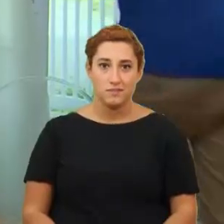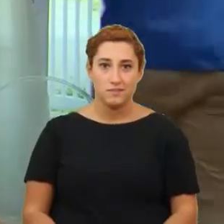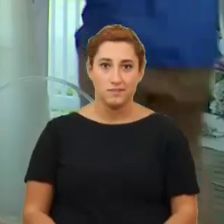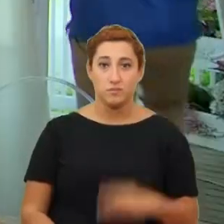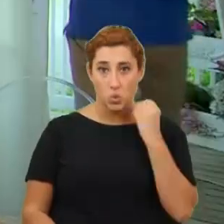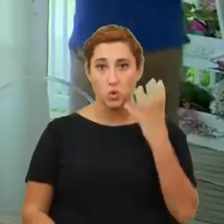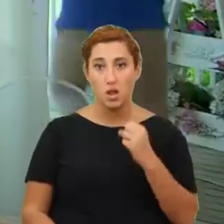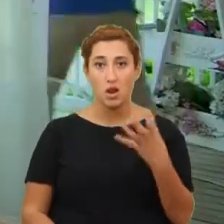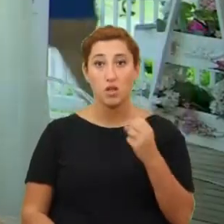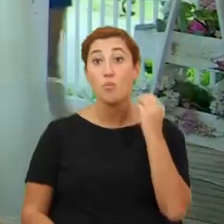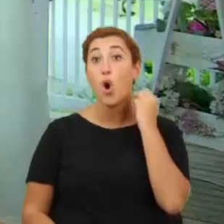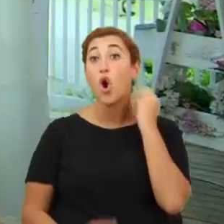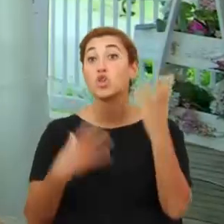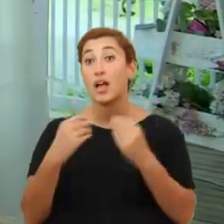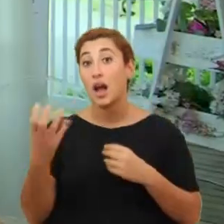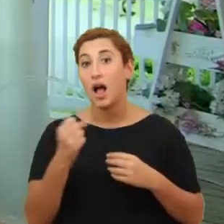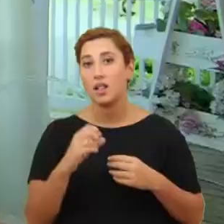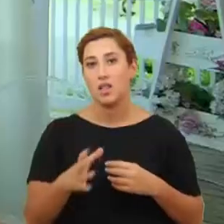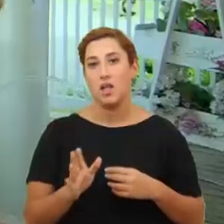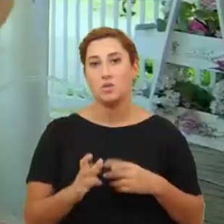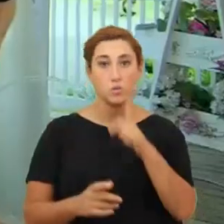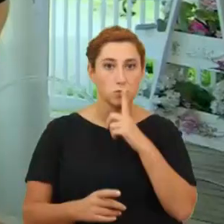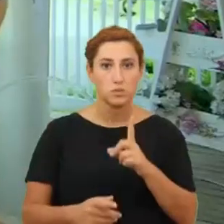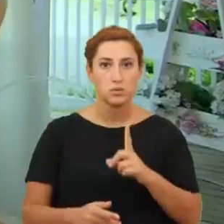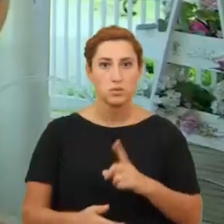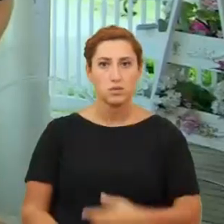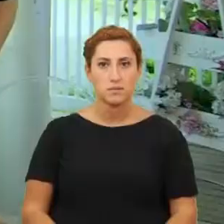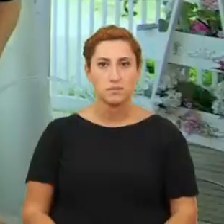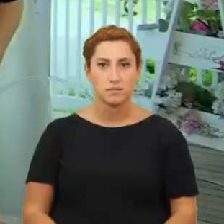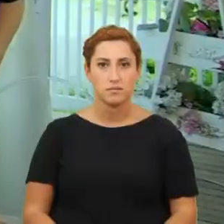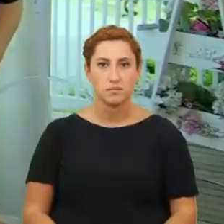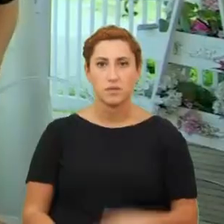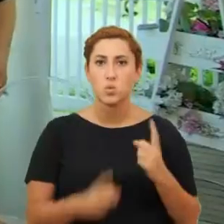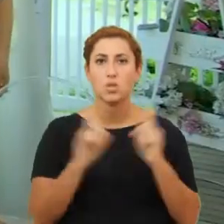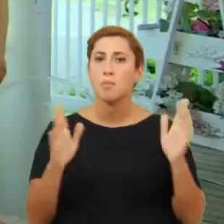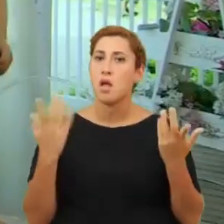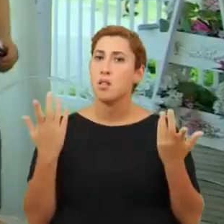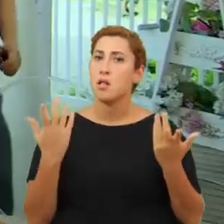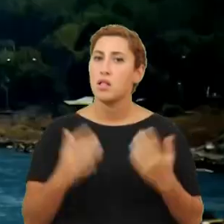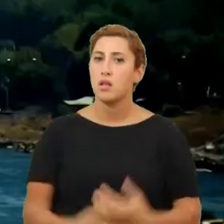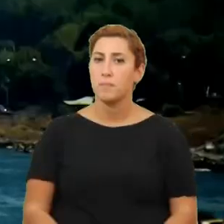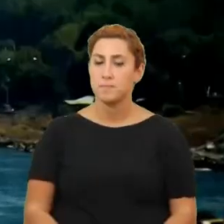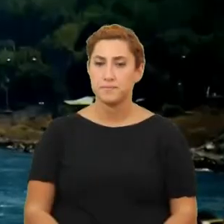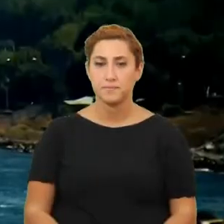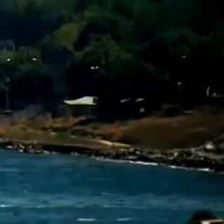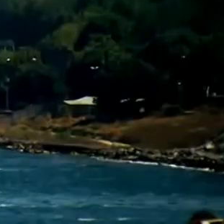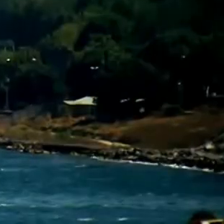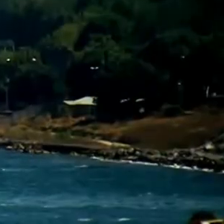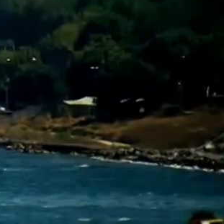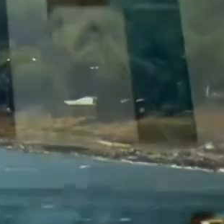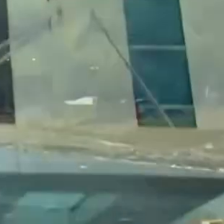Yok. Borç olarak aldım. Borç olarak aldım ha! Sut! Uzatma Allah Allah ya.